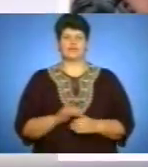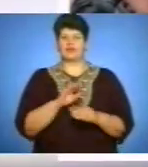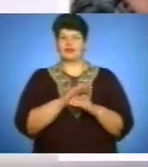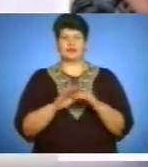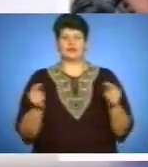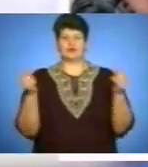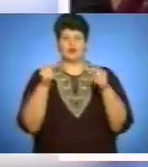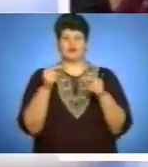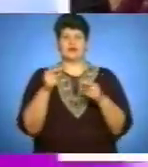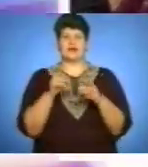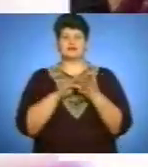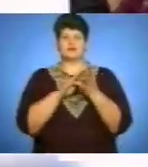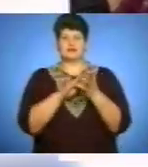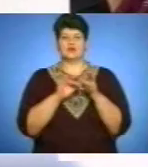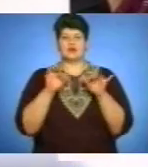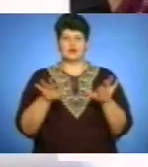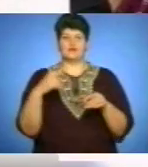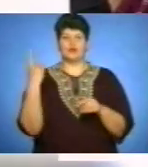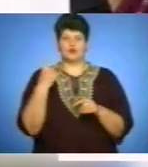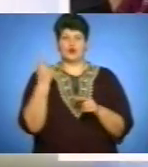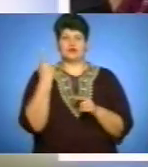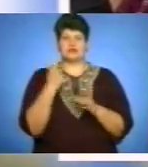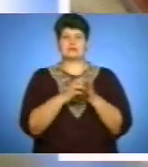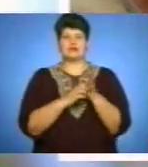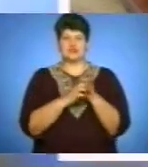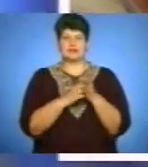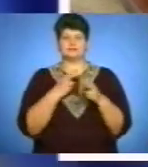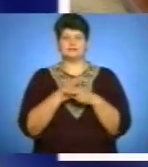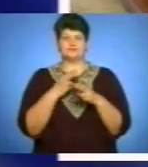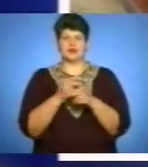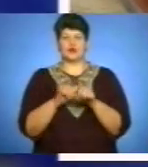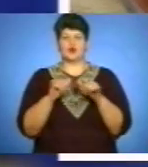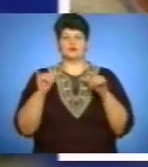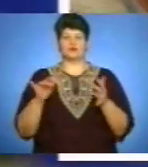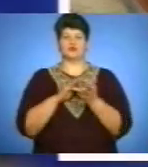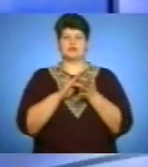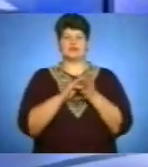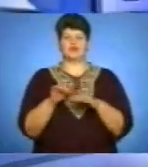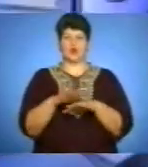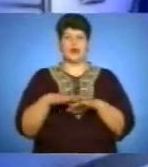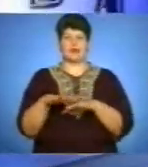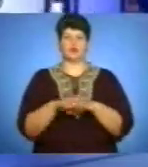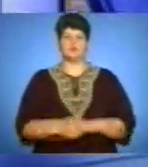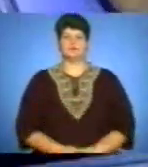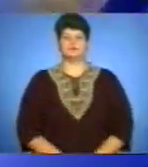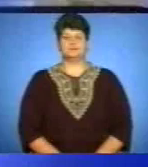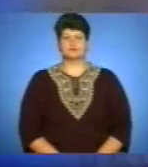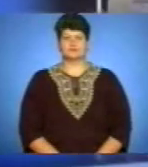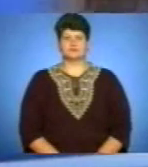Неврегульованість екскурсійної діяльності в області – одна із причин, які перешкоджають розвитку туристичного ринку.